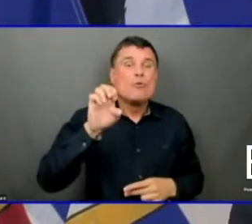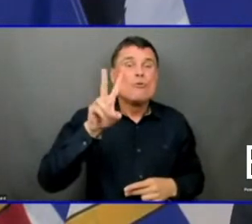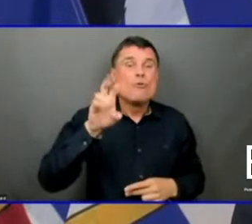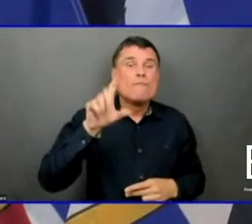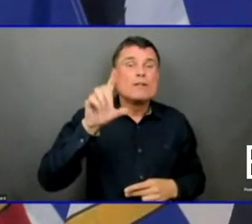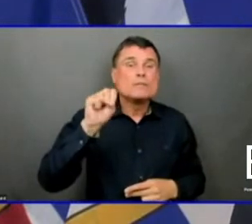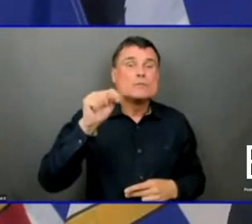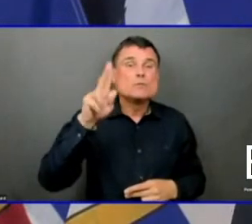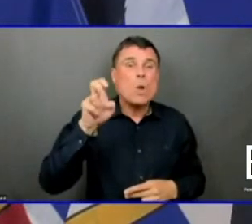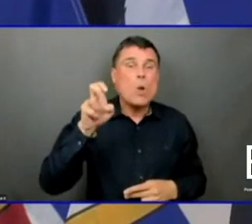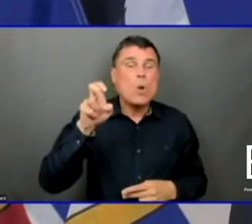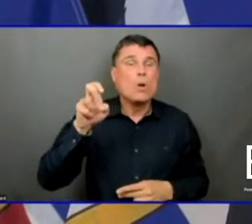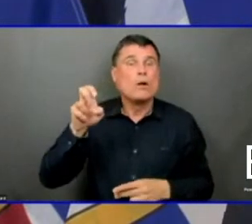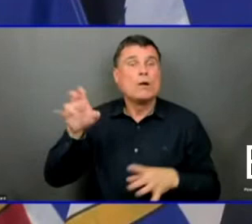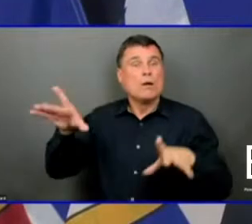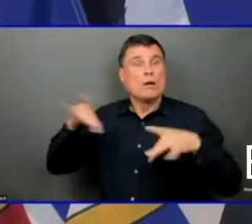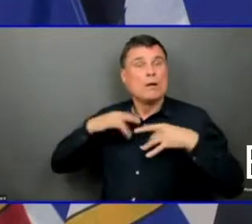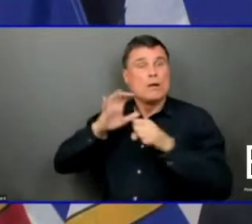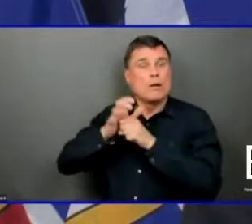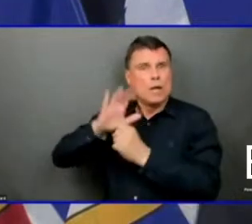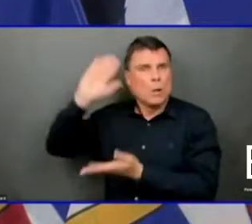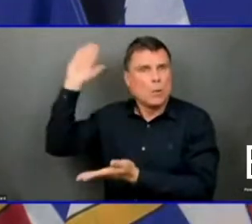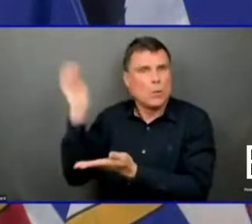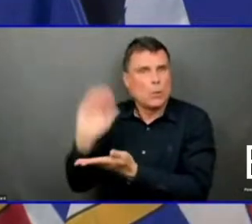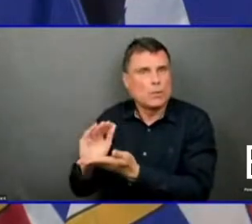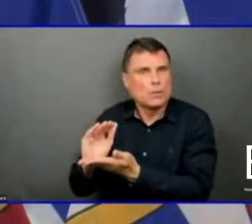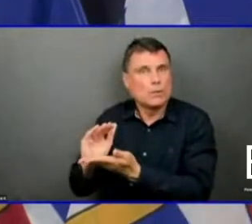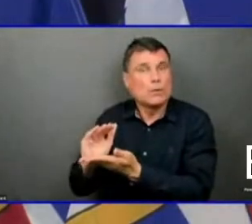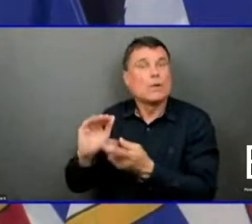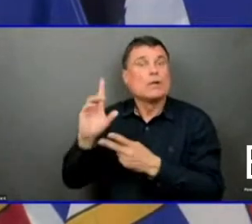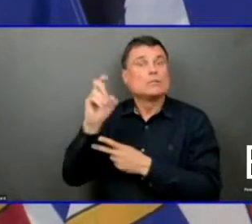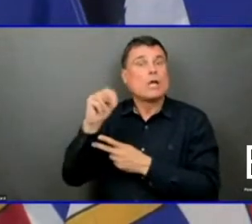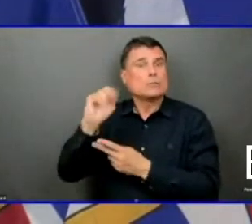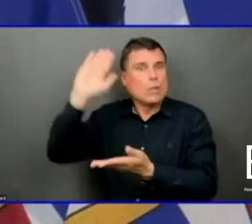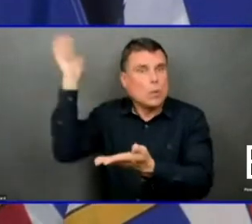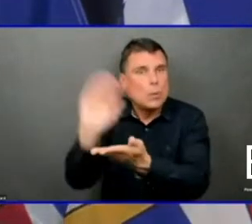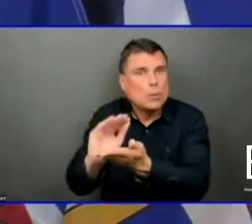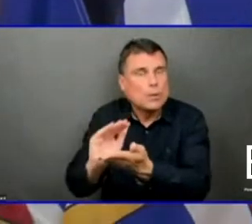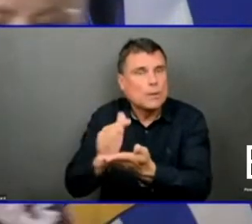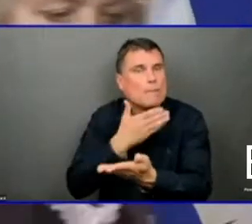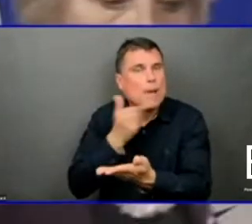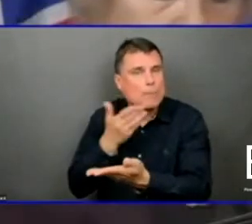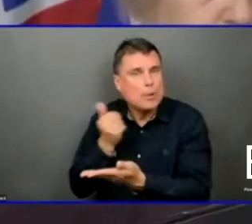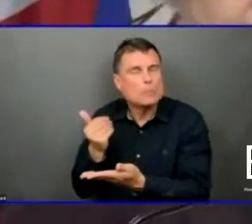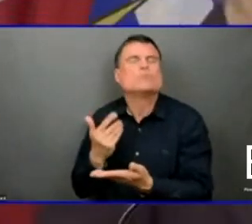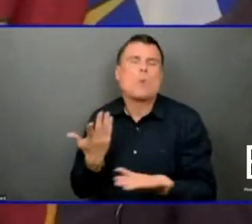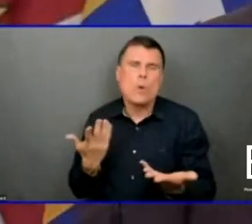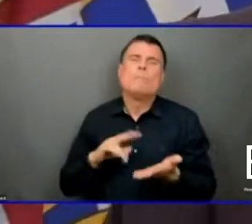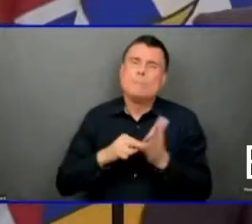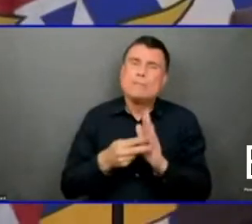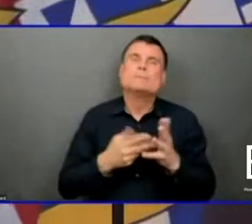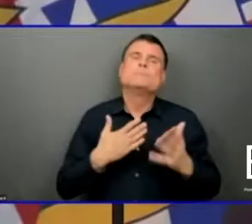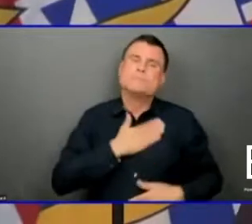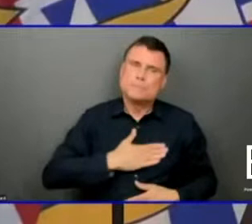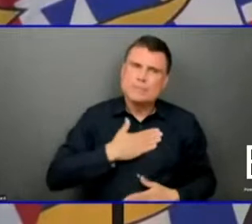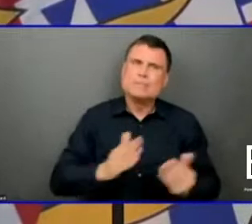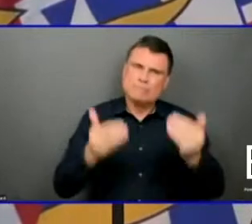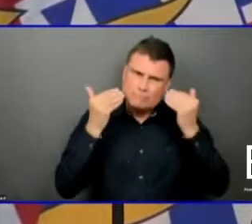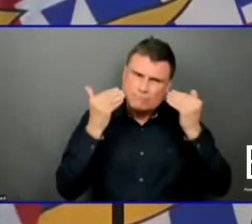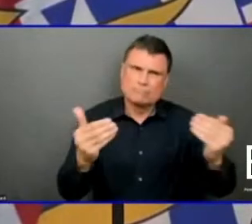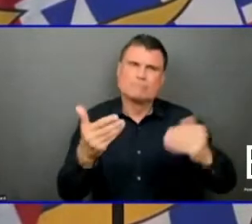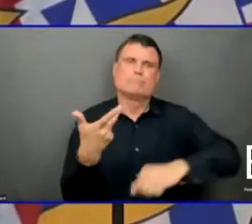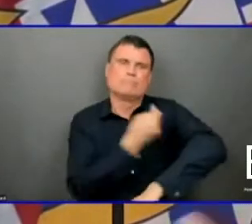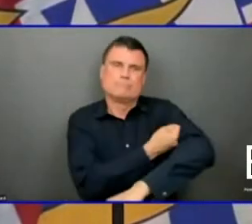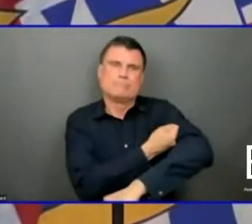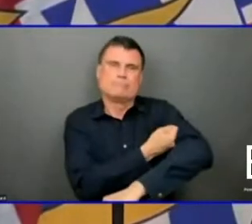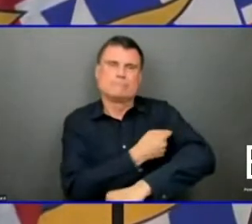Fort St. John. Get registered and get immunized. 所以他提的这些地区，圣江Dawson